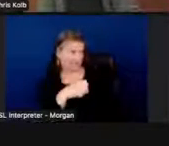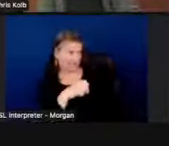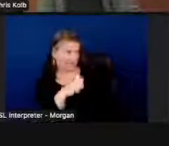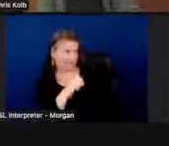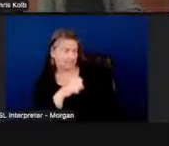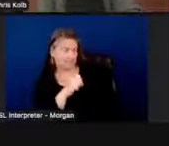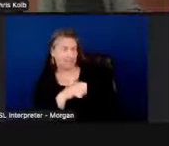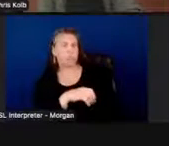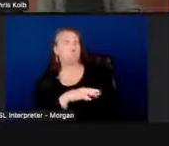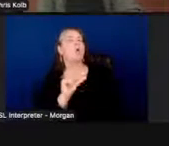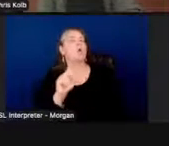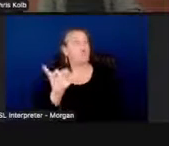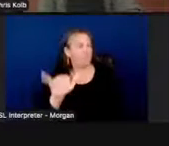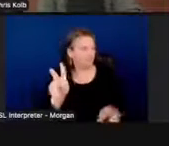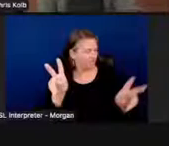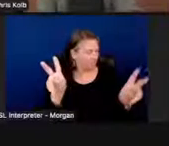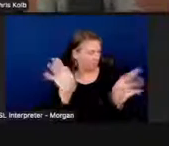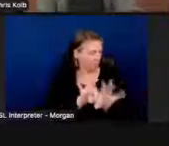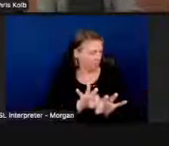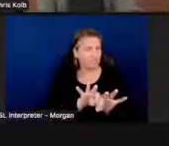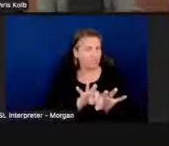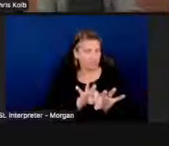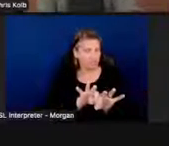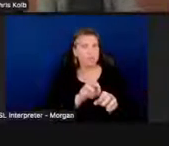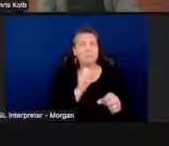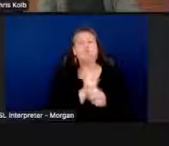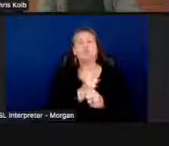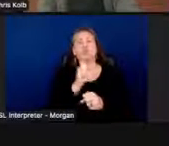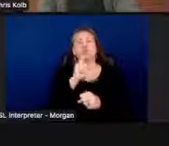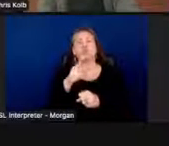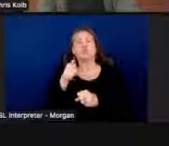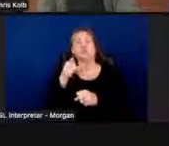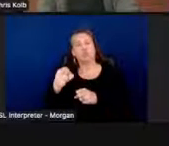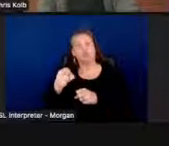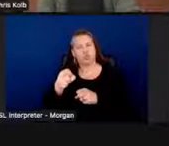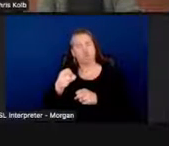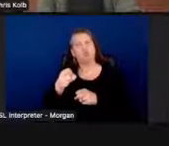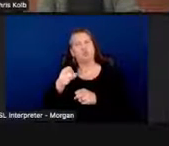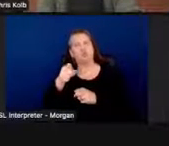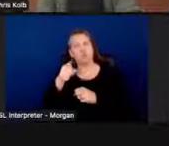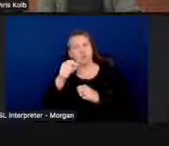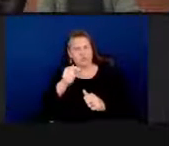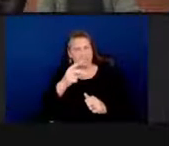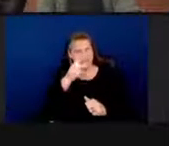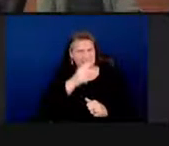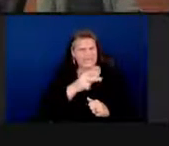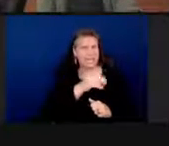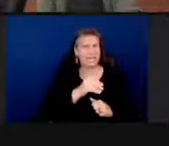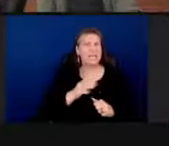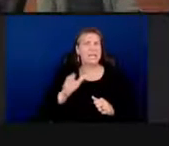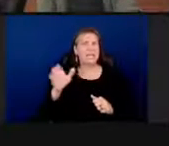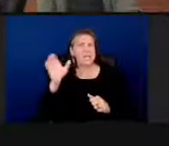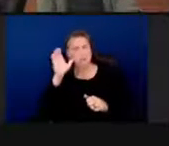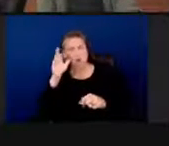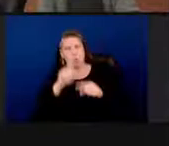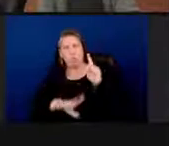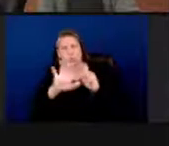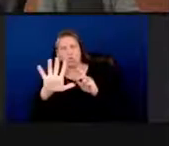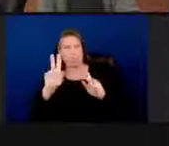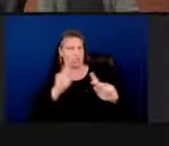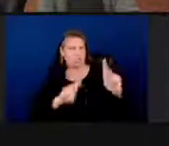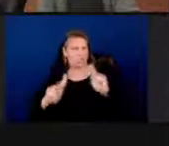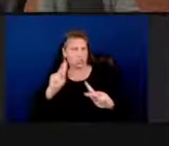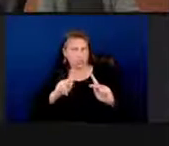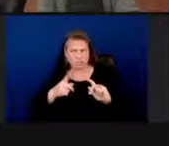نعم، هذا مهم جدا. فأنتم في مقاطعتكم يجب أن تسمعوا